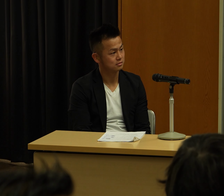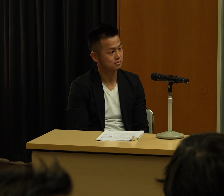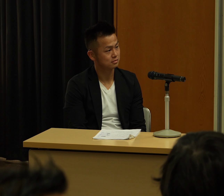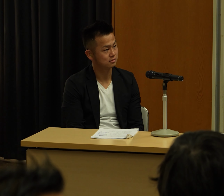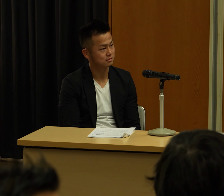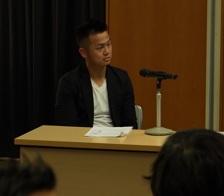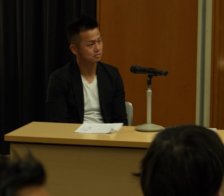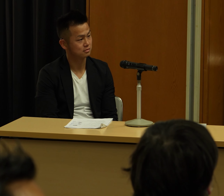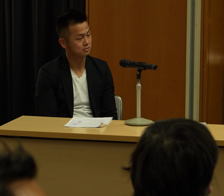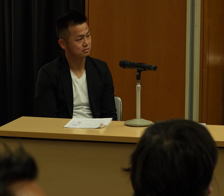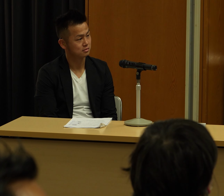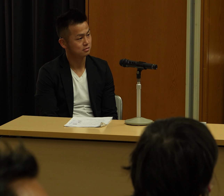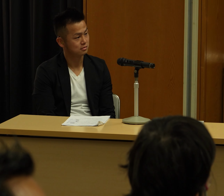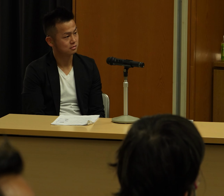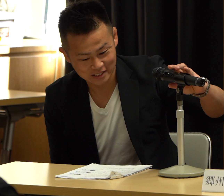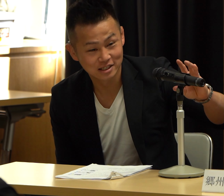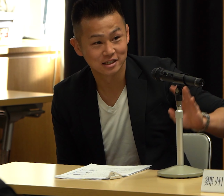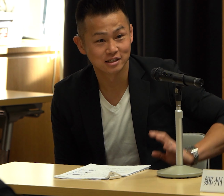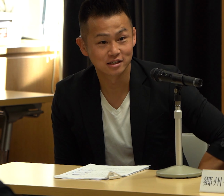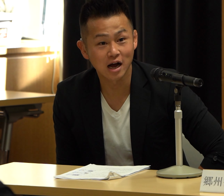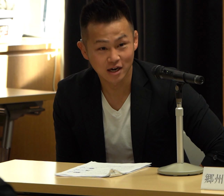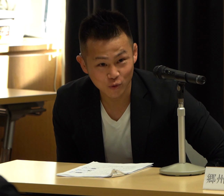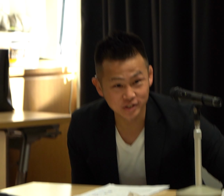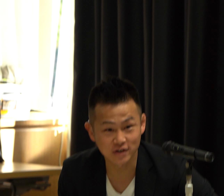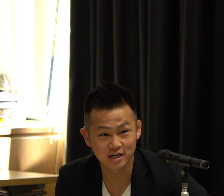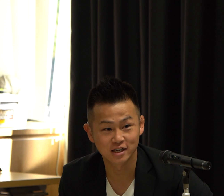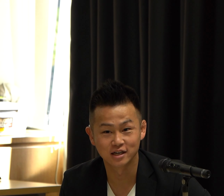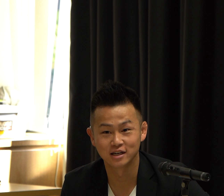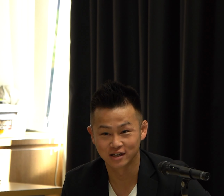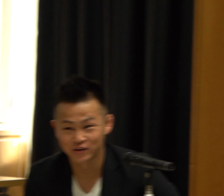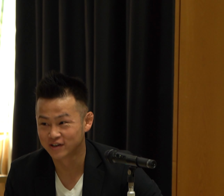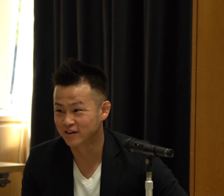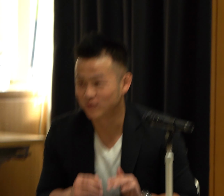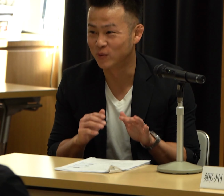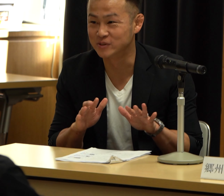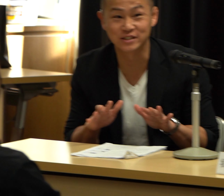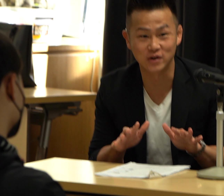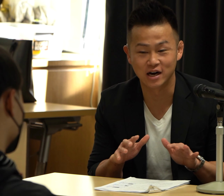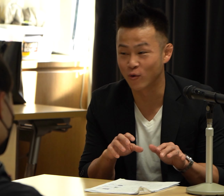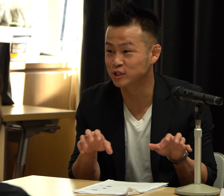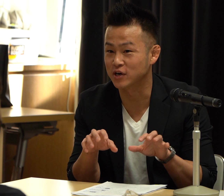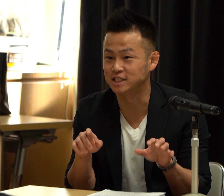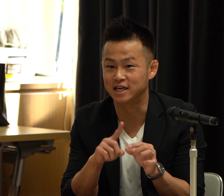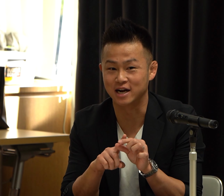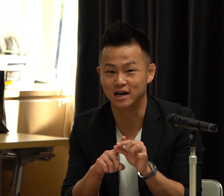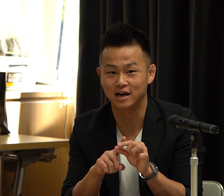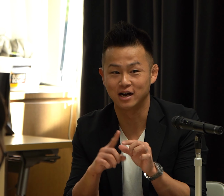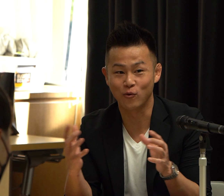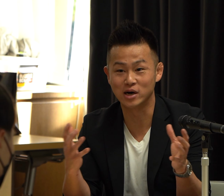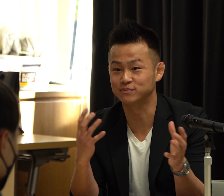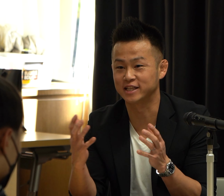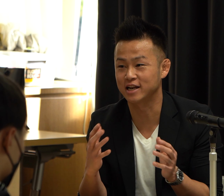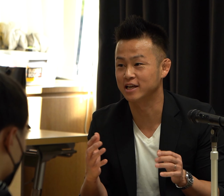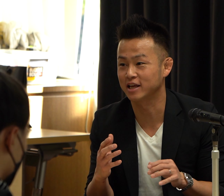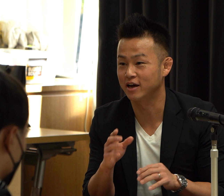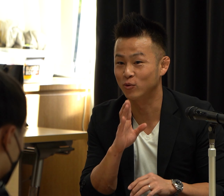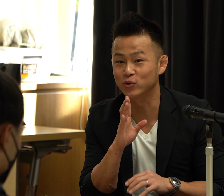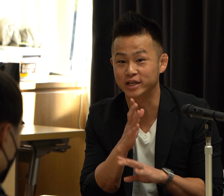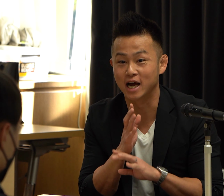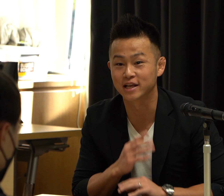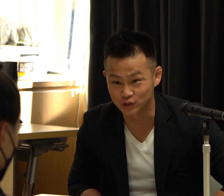熱くお話をいただきます。 こんにちは。本日はお忙しい中お集まりいただ